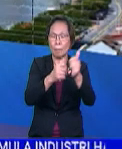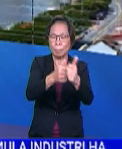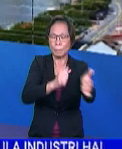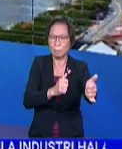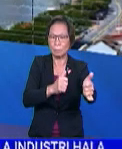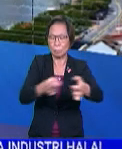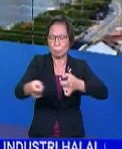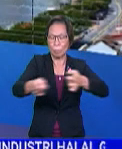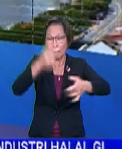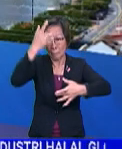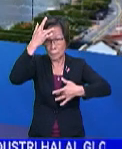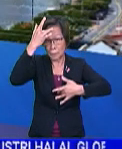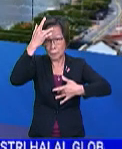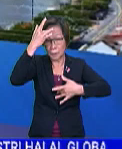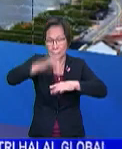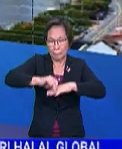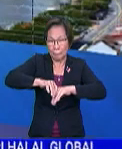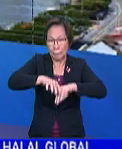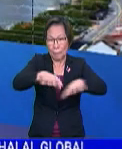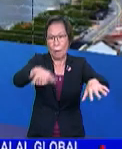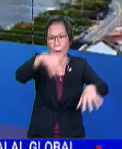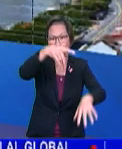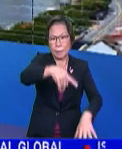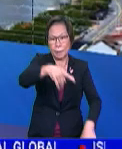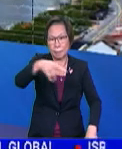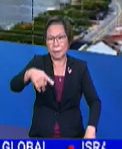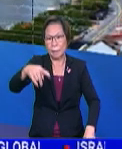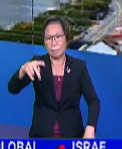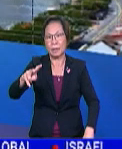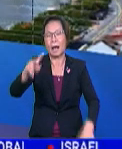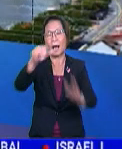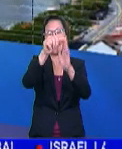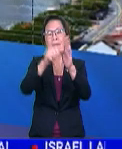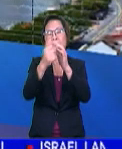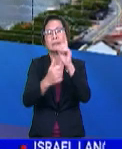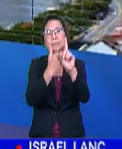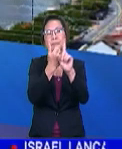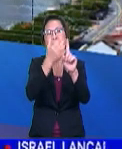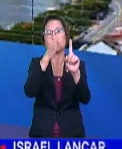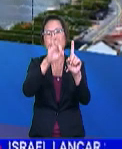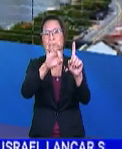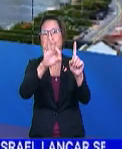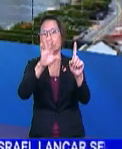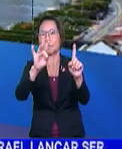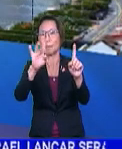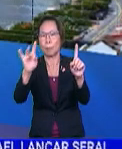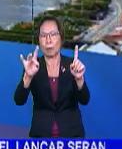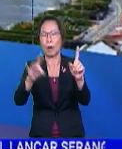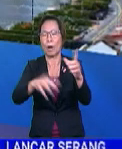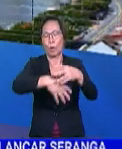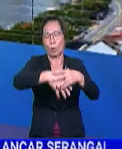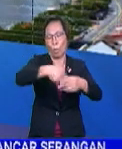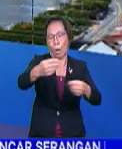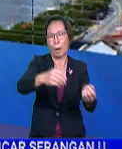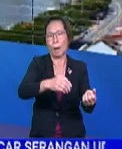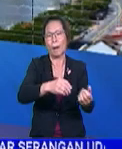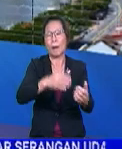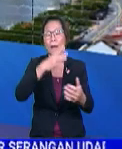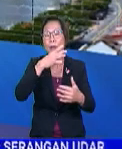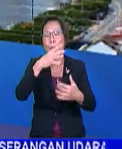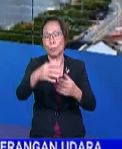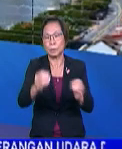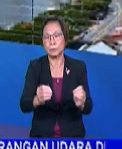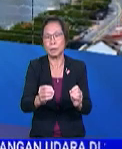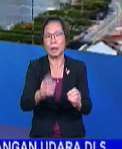pencegahan dan pengawalan penyakit berjangkit PPPPB Akta 1988 telah dikeluarkan oleh Ibu Pejabat